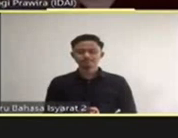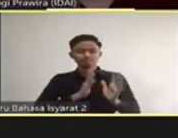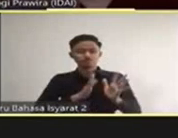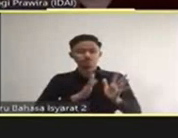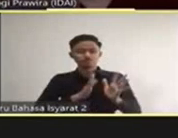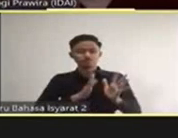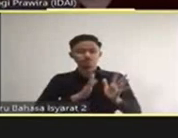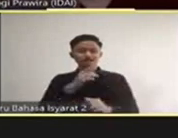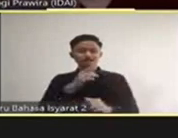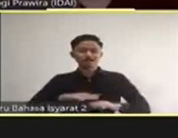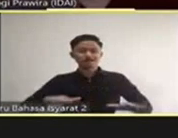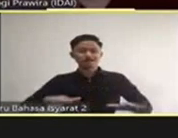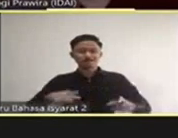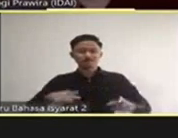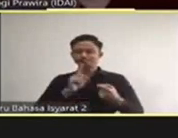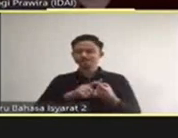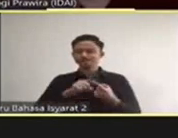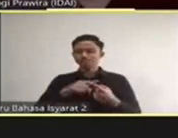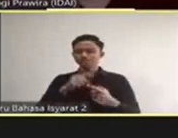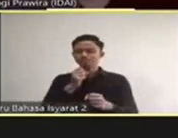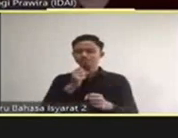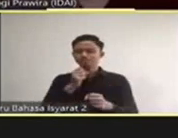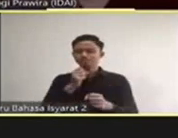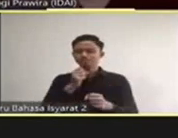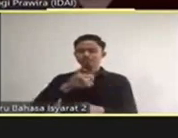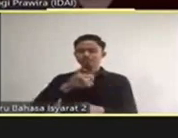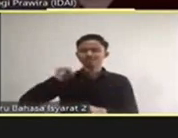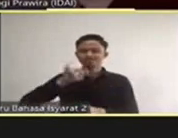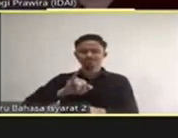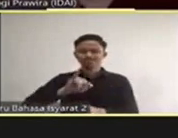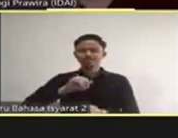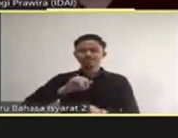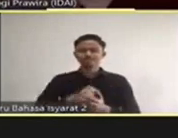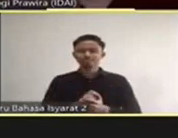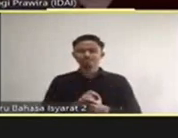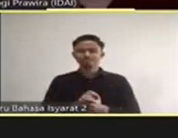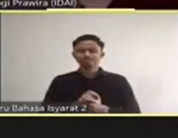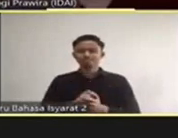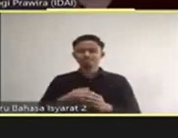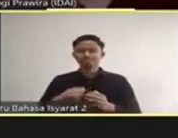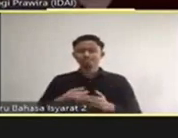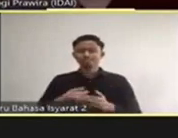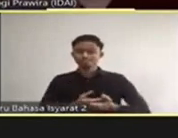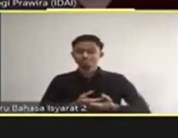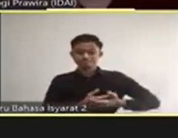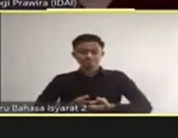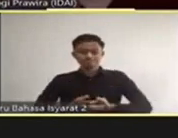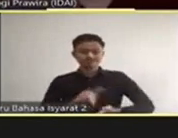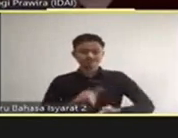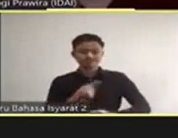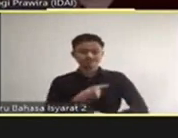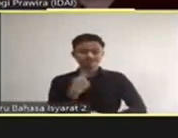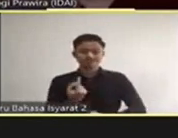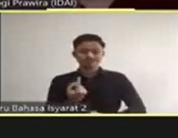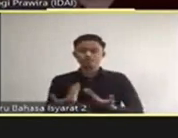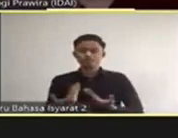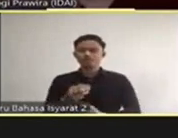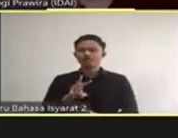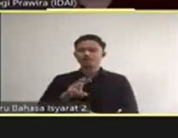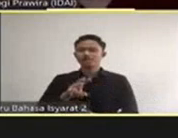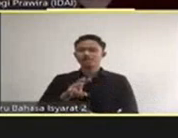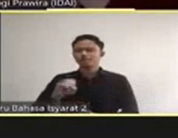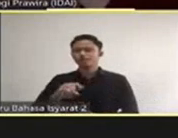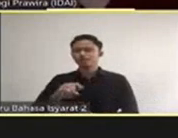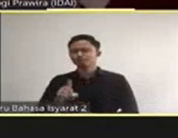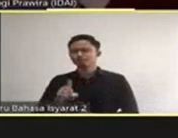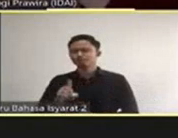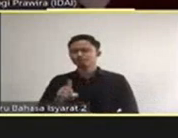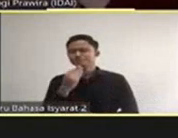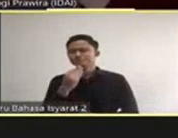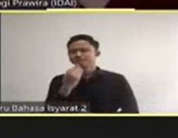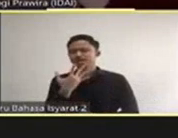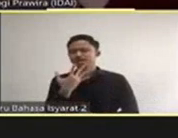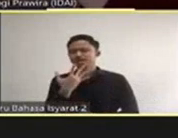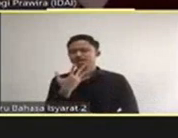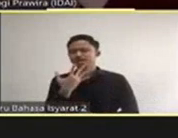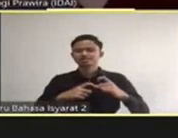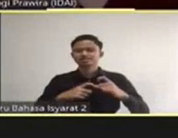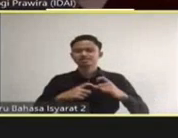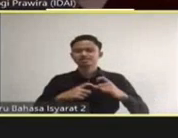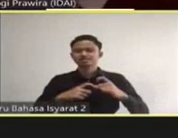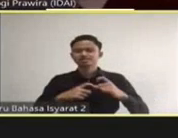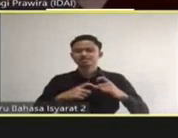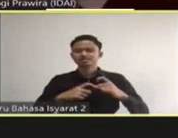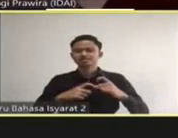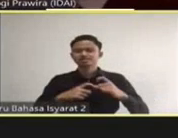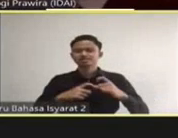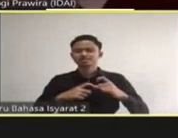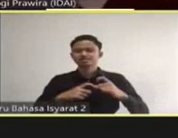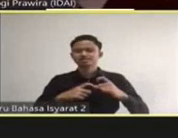tentang gizi. Ternyata balita kita, ini data 2018, sekitar 30,8% itu stunting. Artinya apa? Artinya